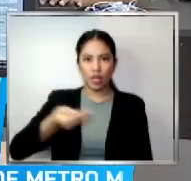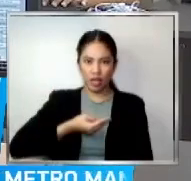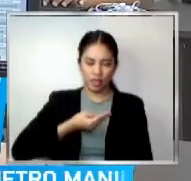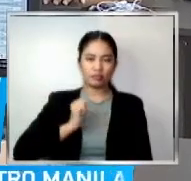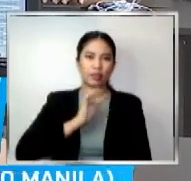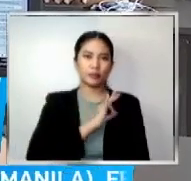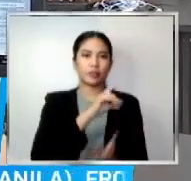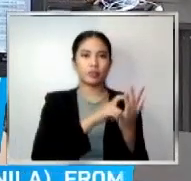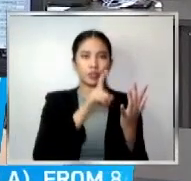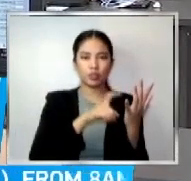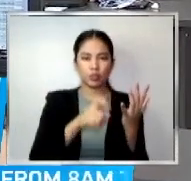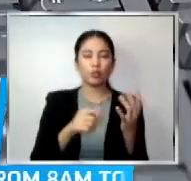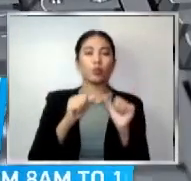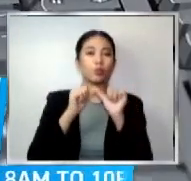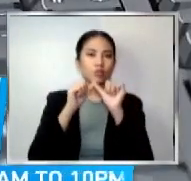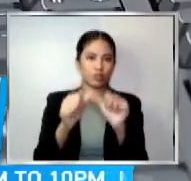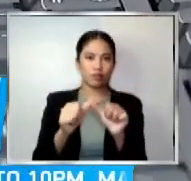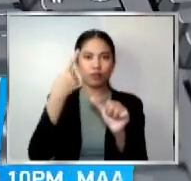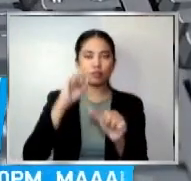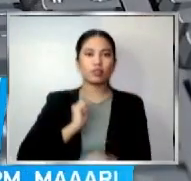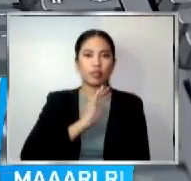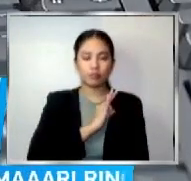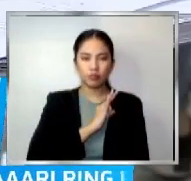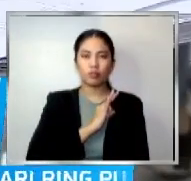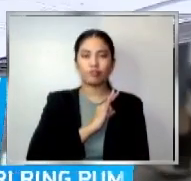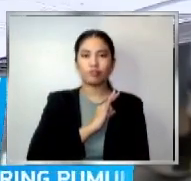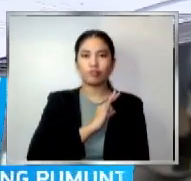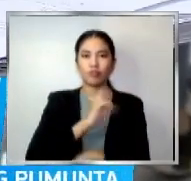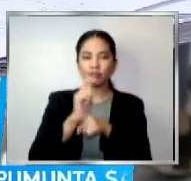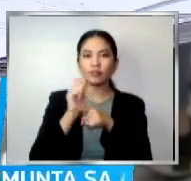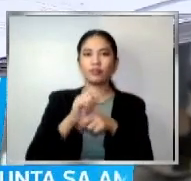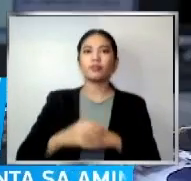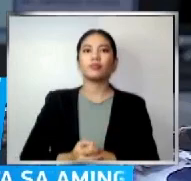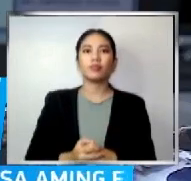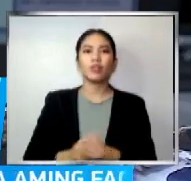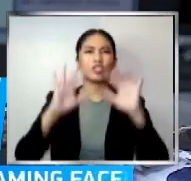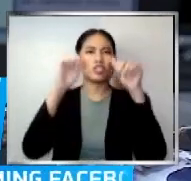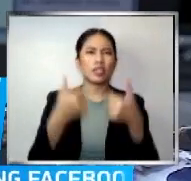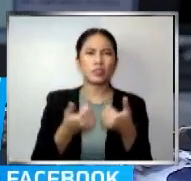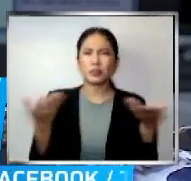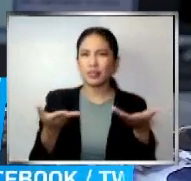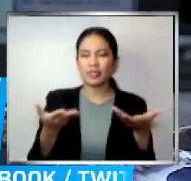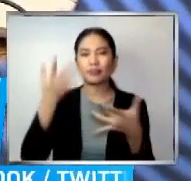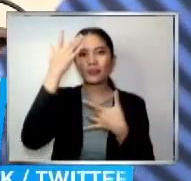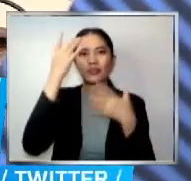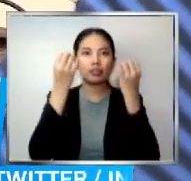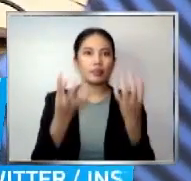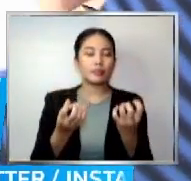na-hire. Aminado si Magalong na malaking hamon sa contact tracing ang pagdami ng kaso. Sa ngayon daw kasi, umaabot